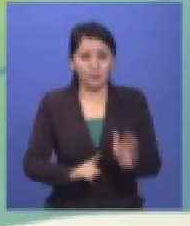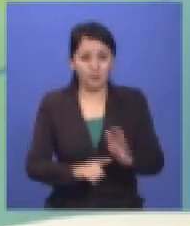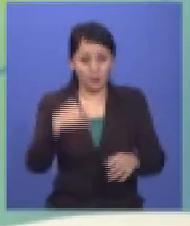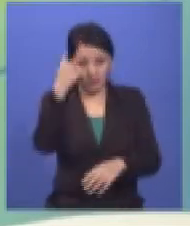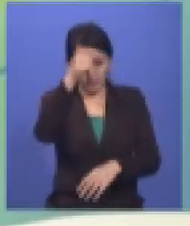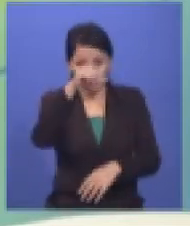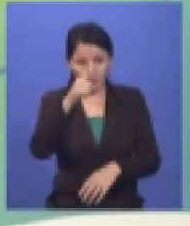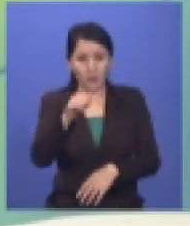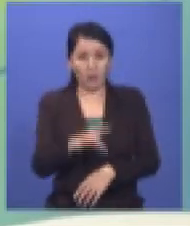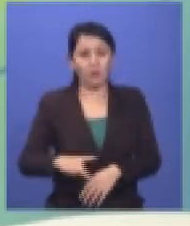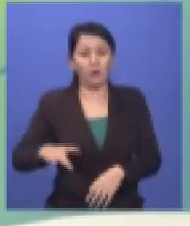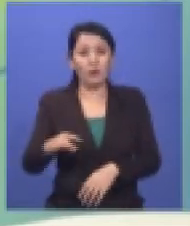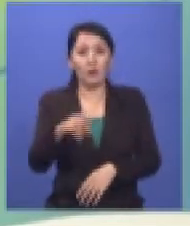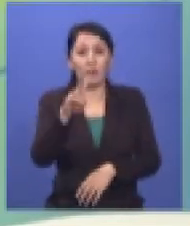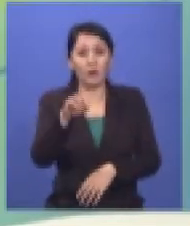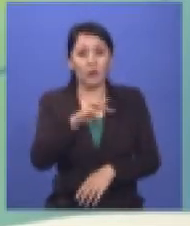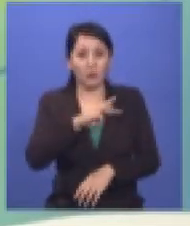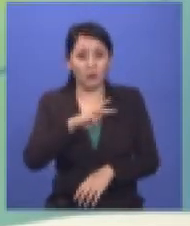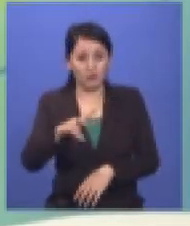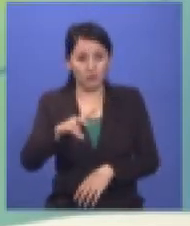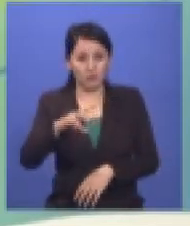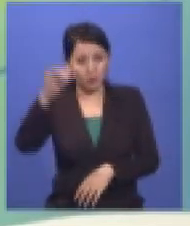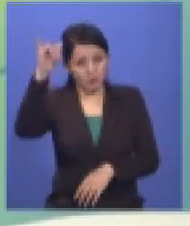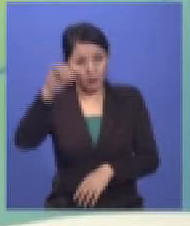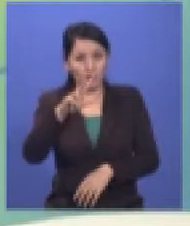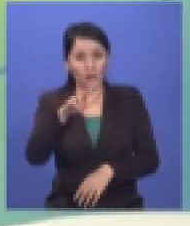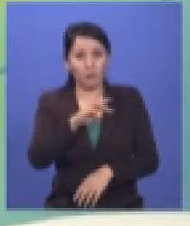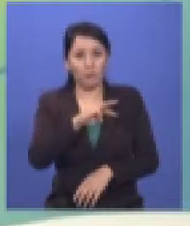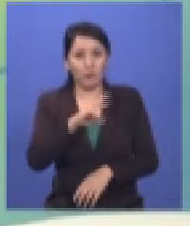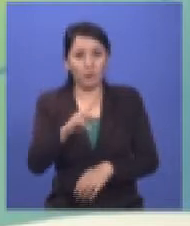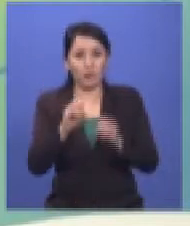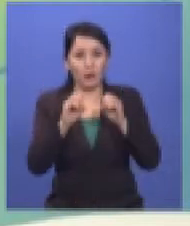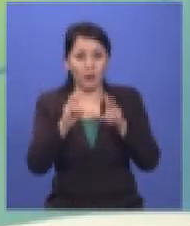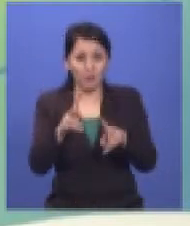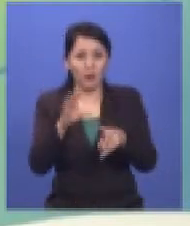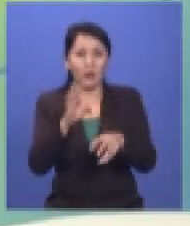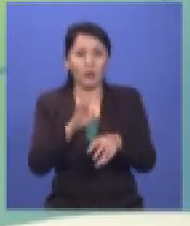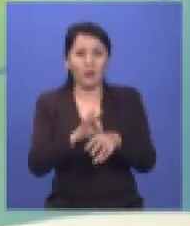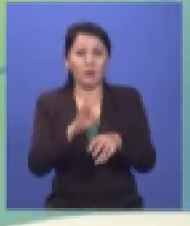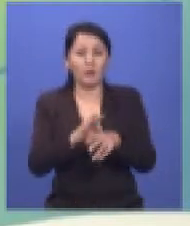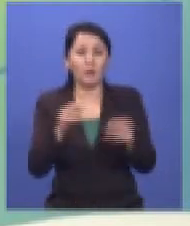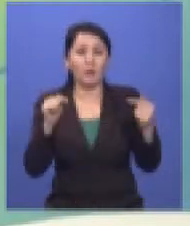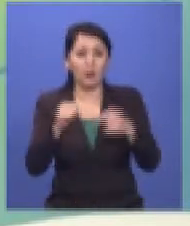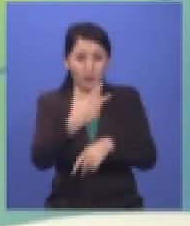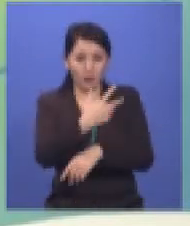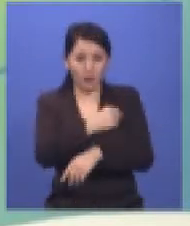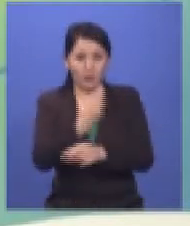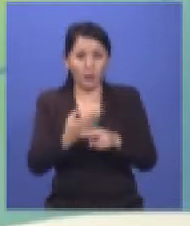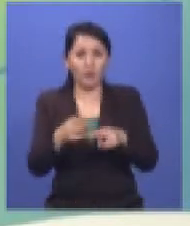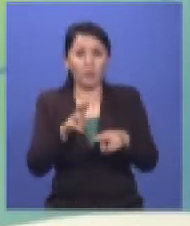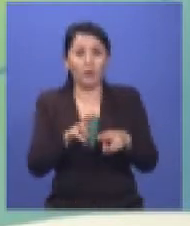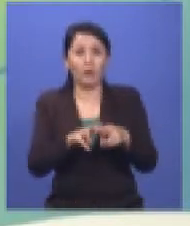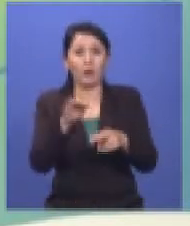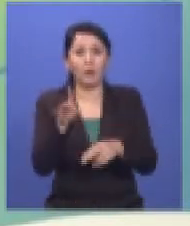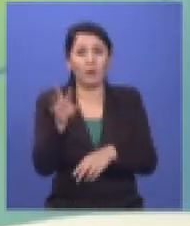Жыл басынан бері өңірде 2 миллион мау мен 3 миллионнан астам үй құсына аса қауіпті аурулар мен вирустарға қарсы вакцина қойылды. Бұл